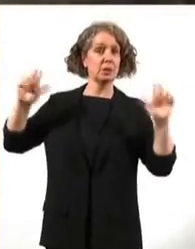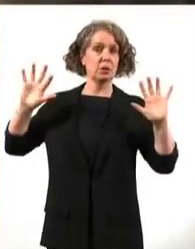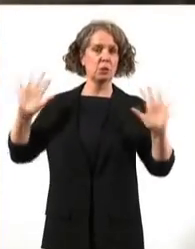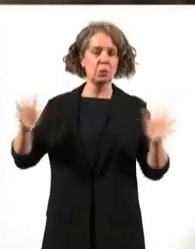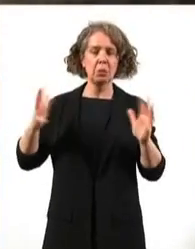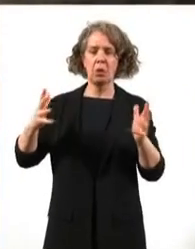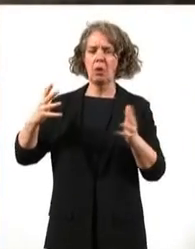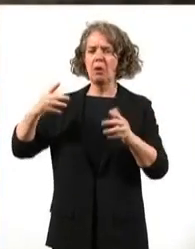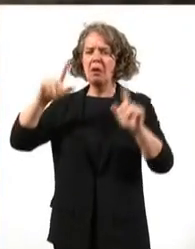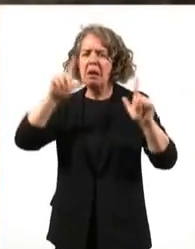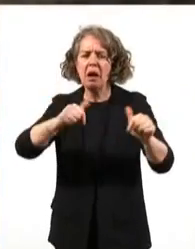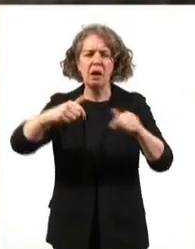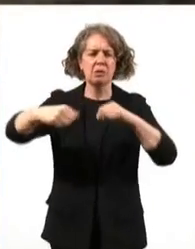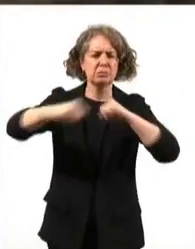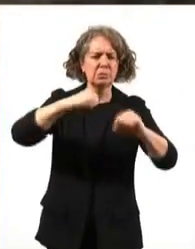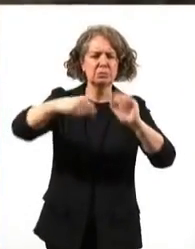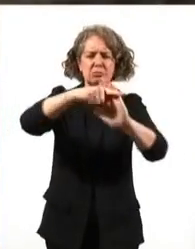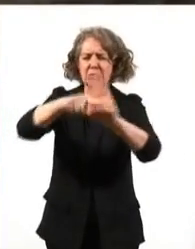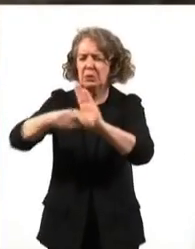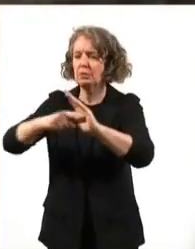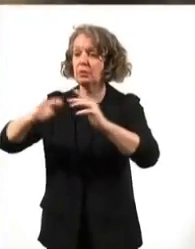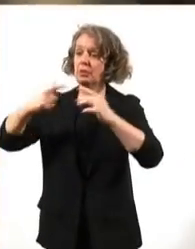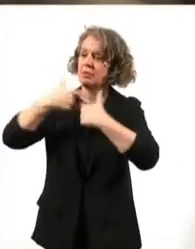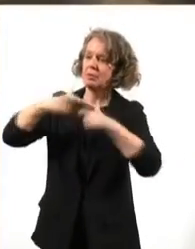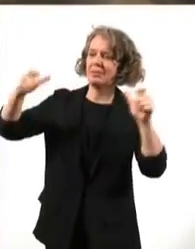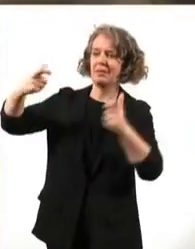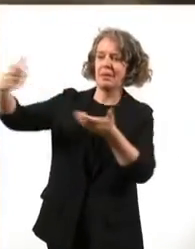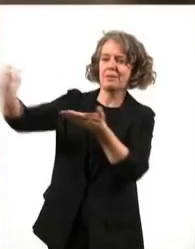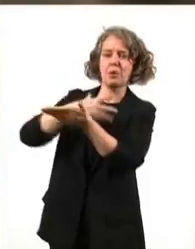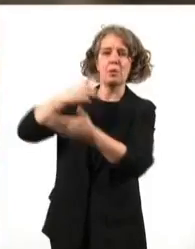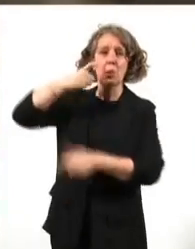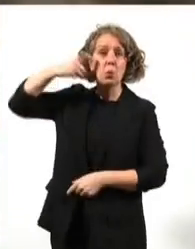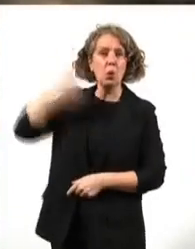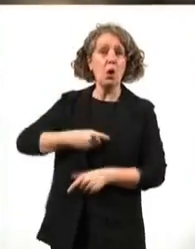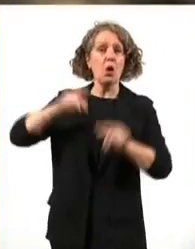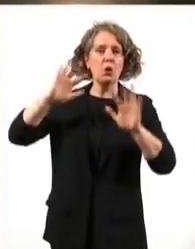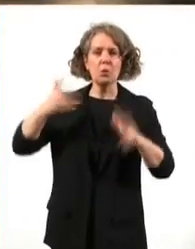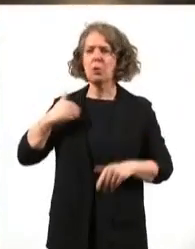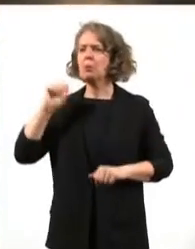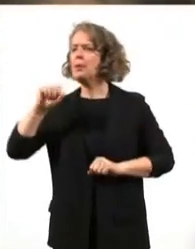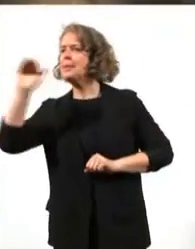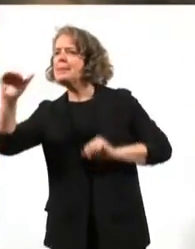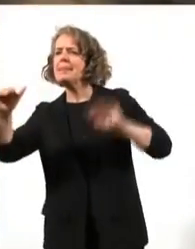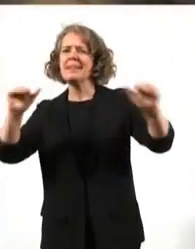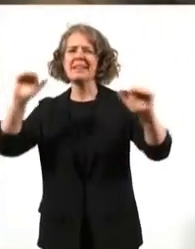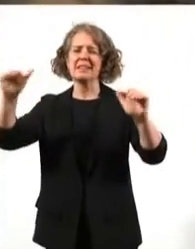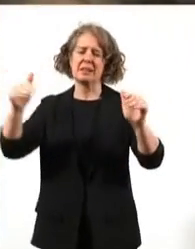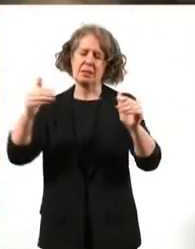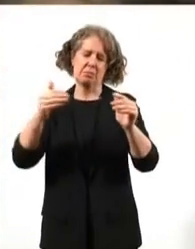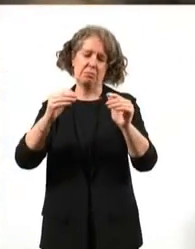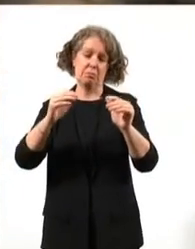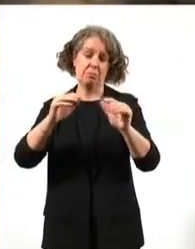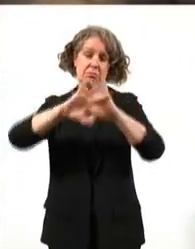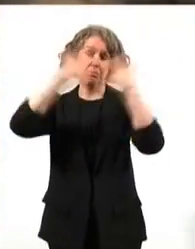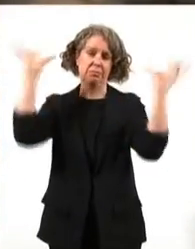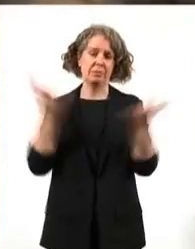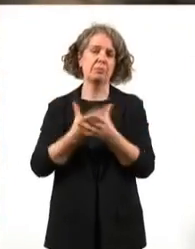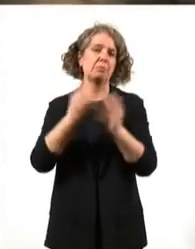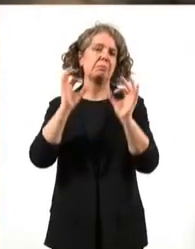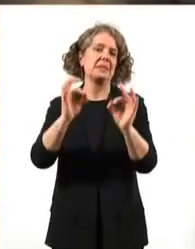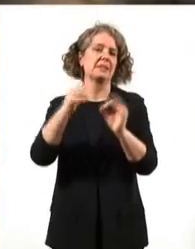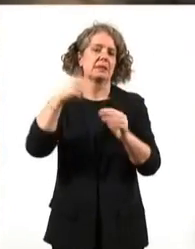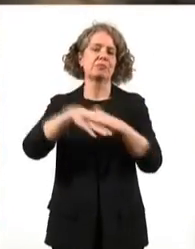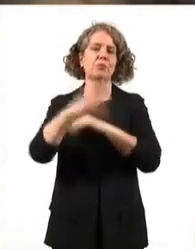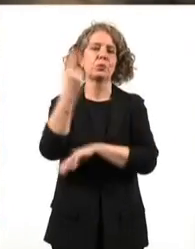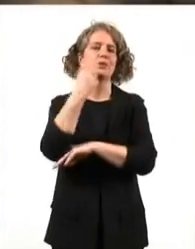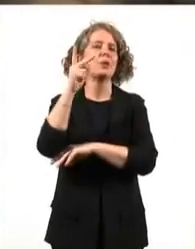de tous les dispositifs existants et comment est-ce qu'on peut facilement s'en saisir. Je vais parler d'un exemple très précis que celui de l'Université de